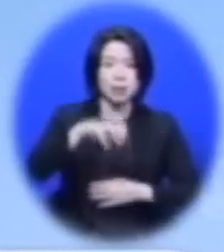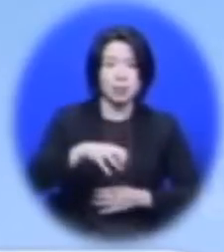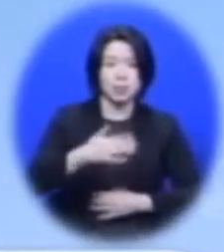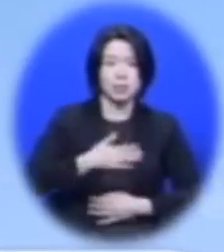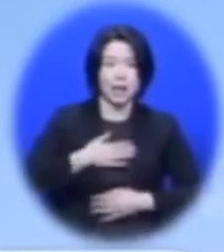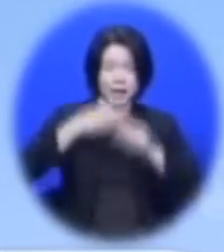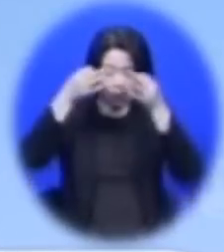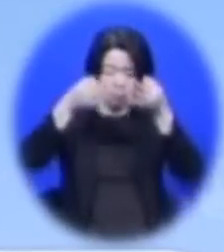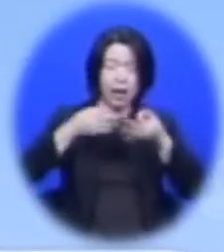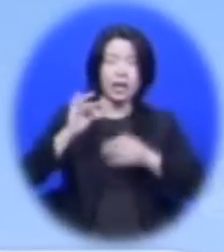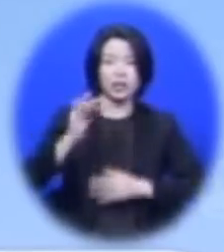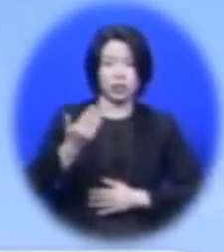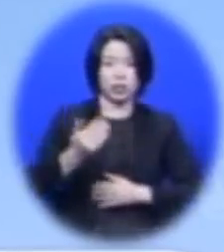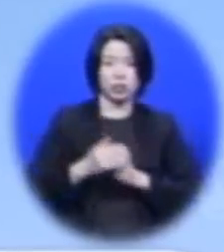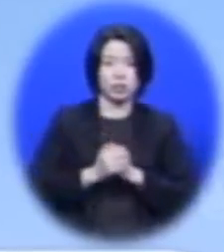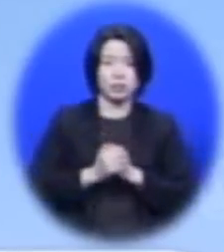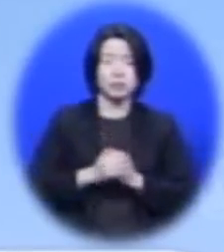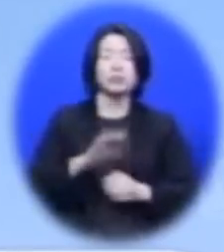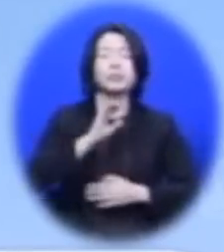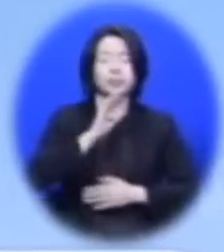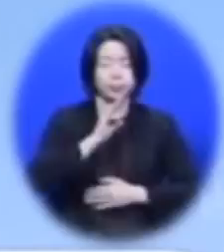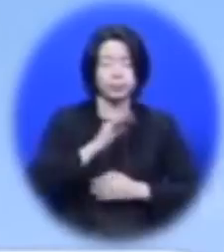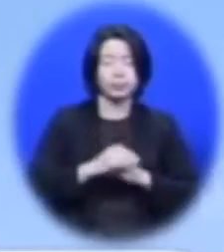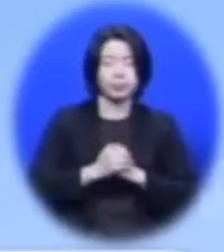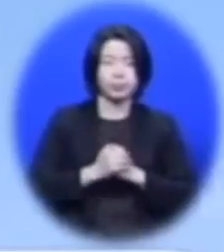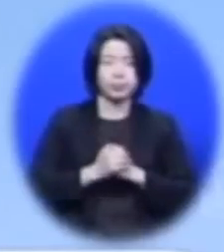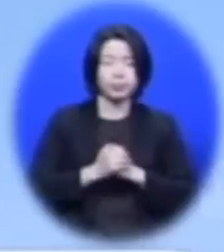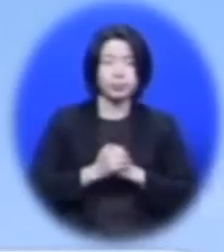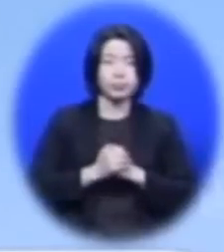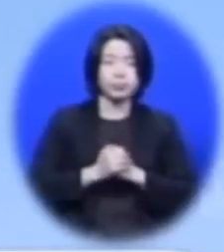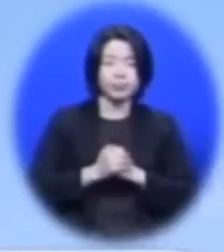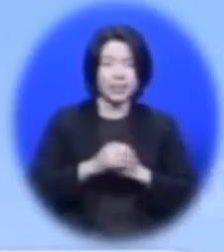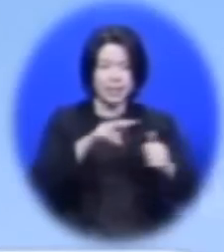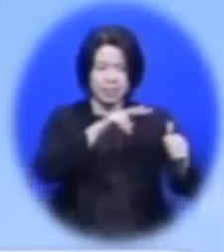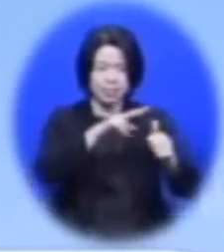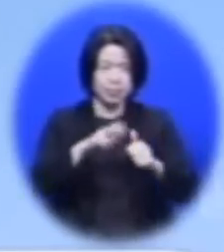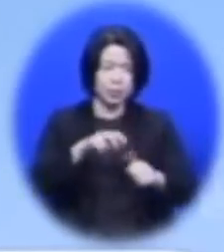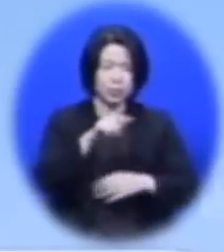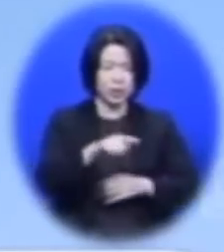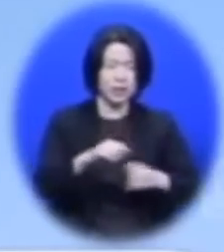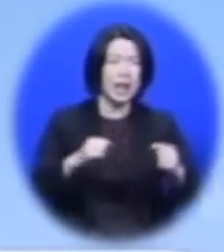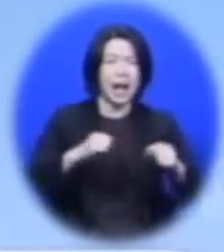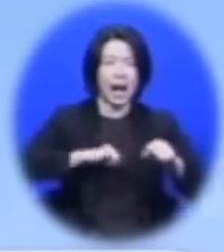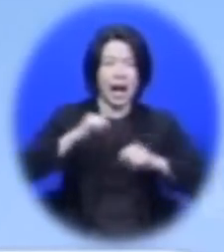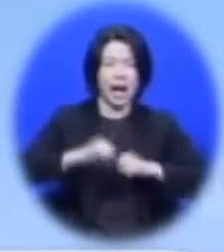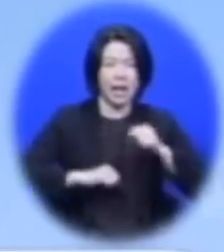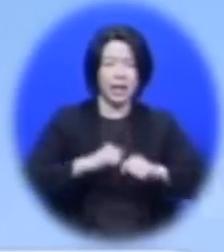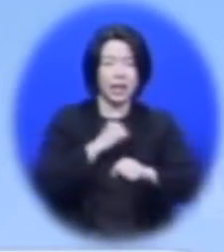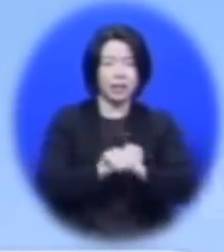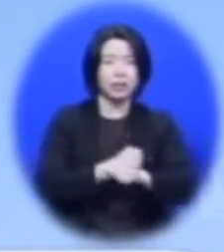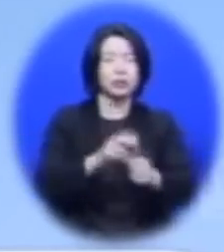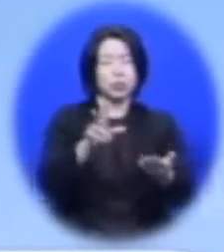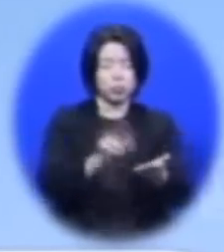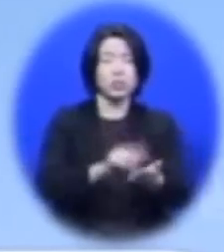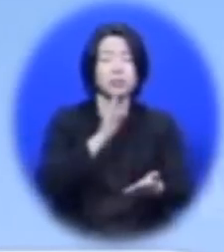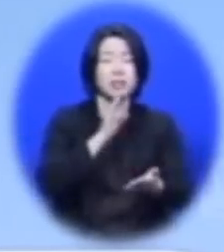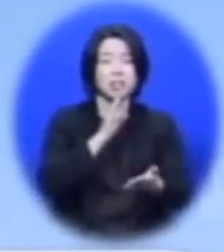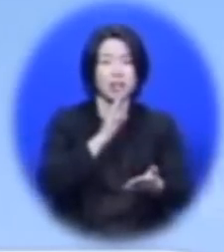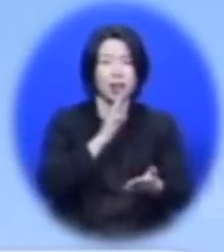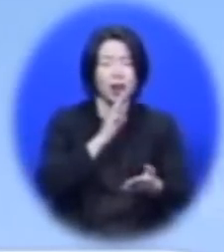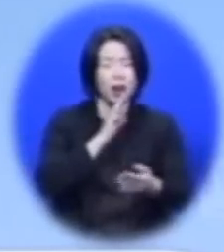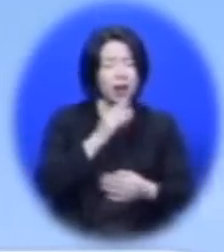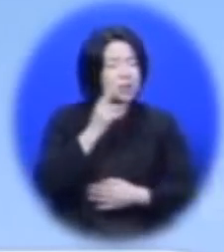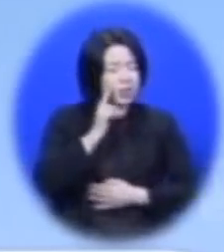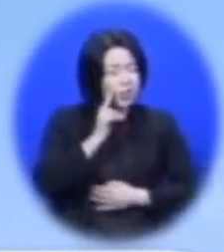돌아보셔야 됩니다. 물론 아주 미운 짓 하는 것도 문제지요. 아니, 오죽하면